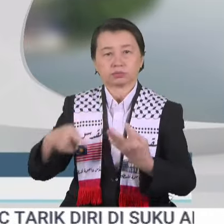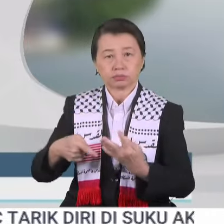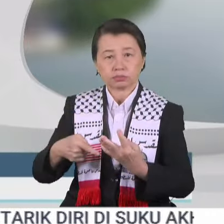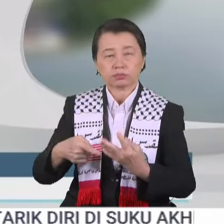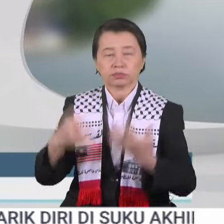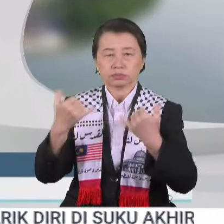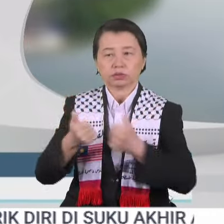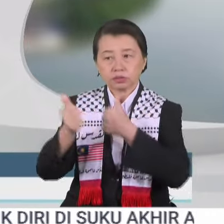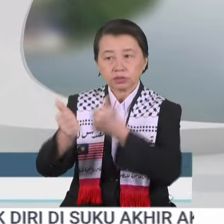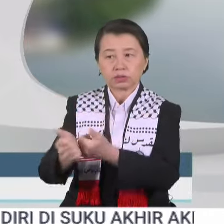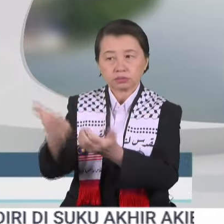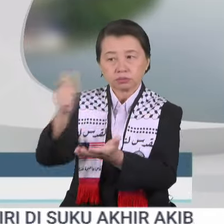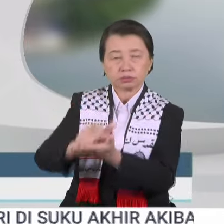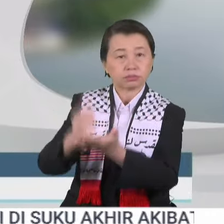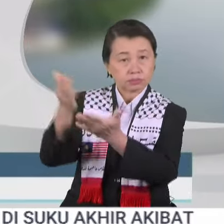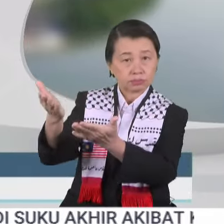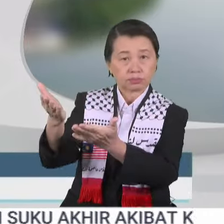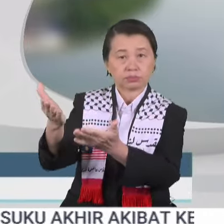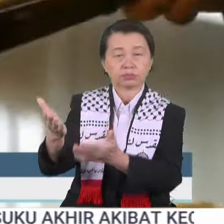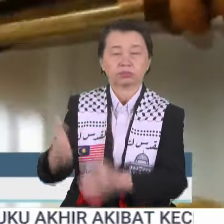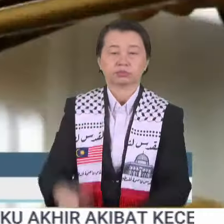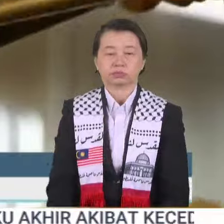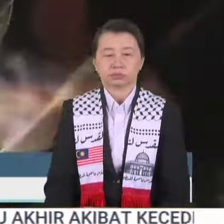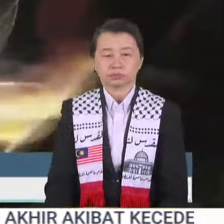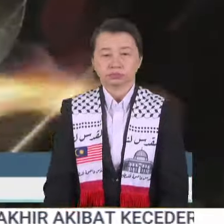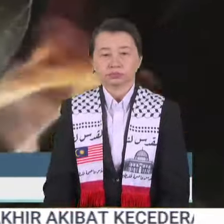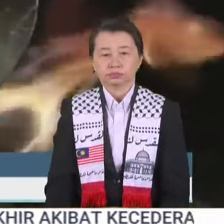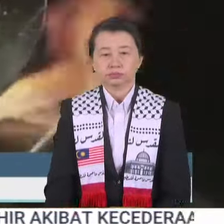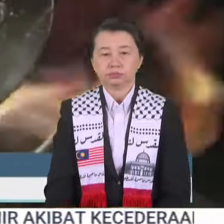sempena sambutan Hari Alam Sekitar.